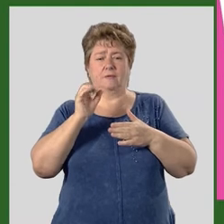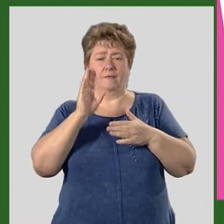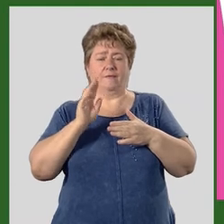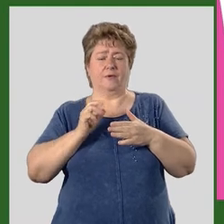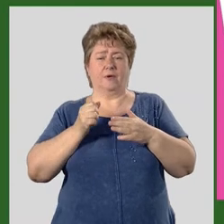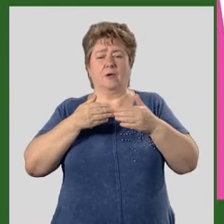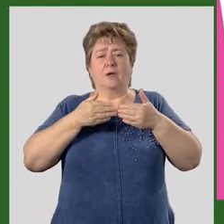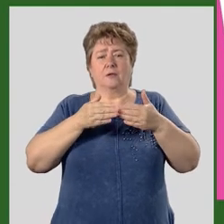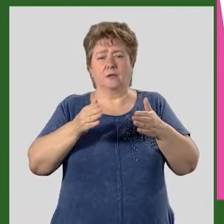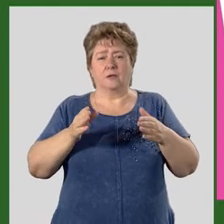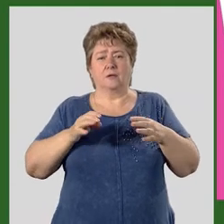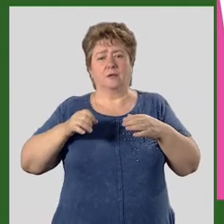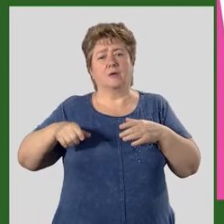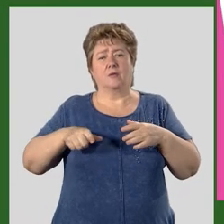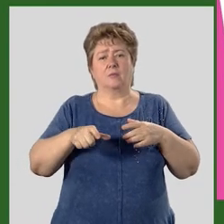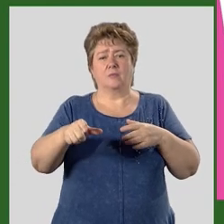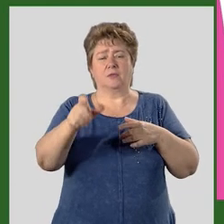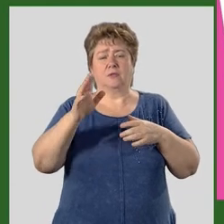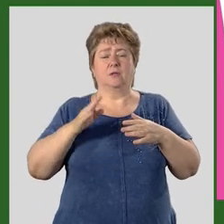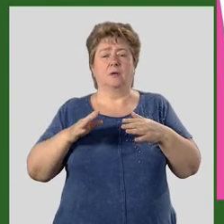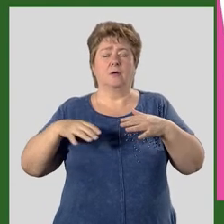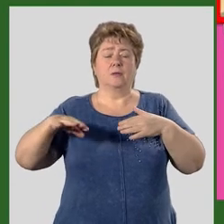и открытия морских путей.